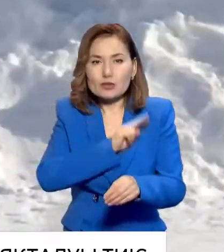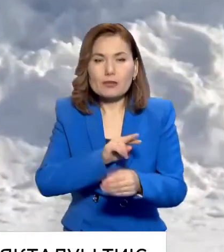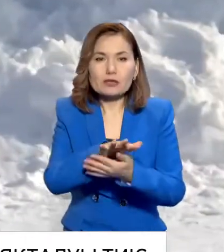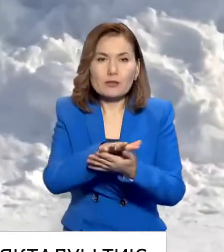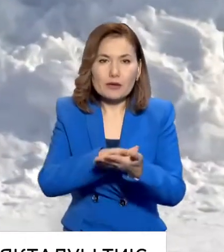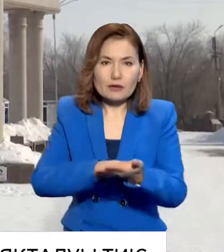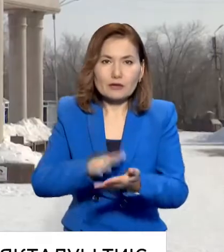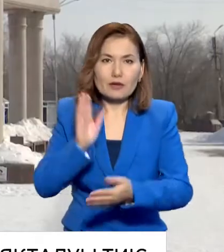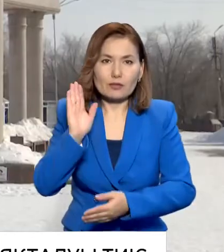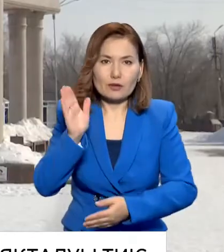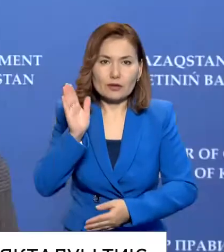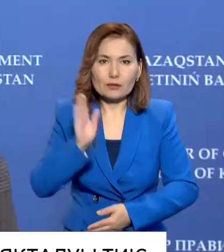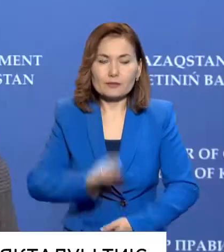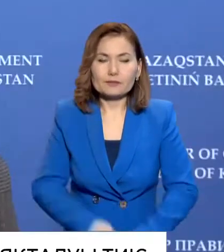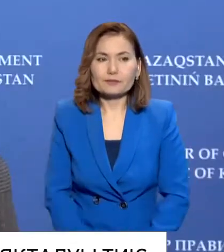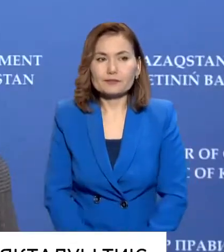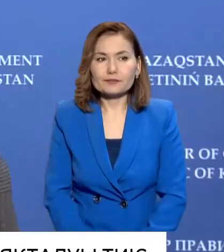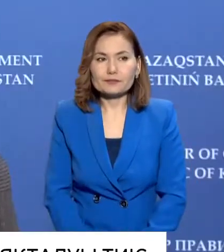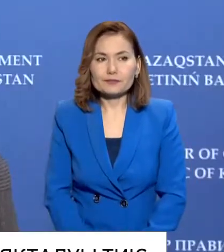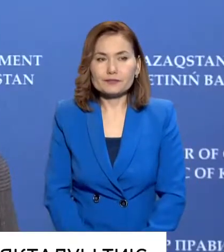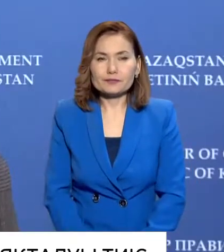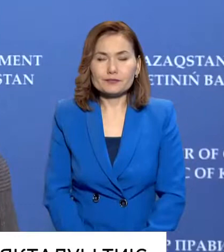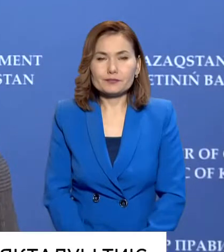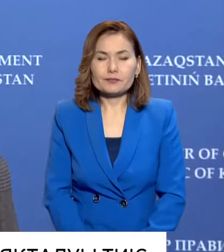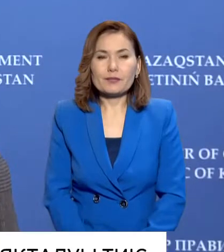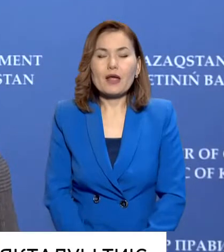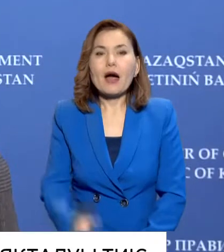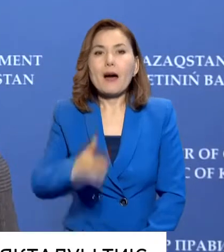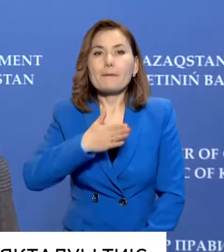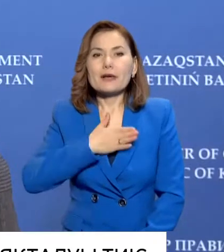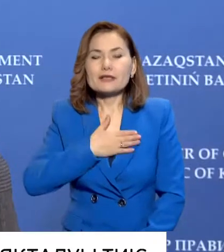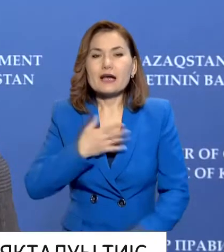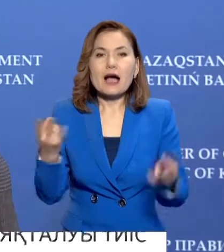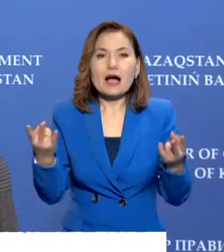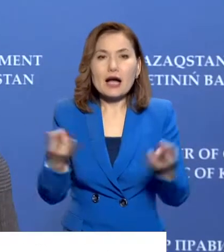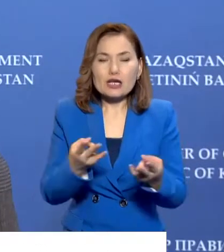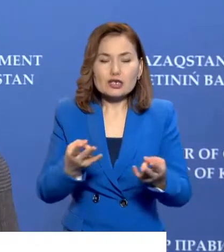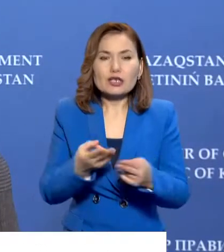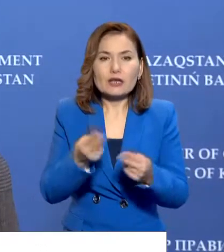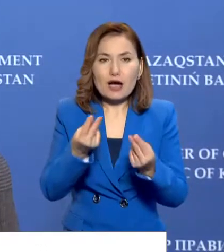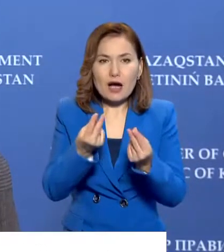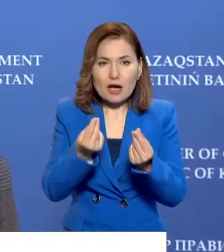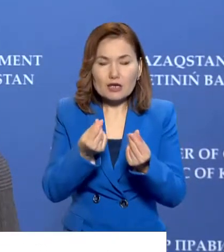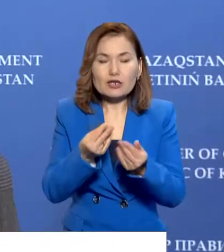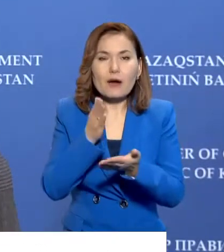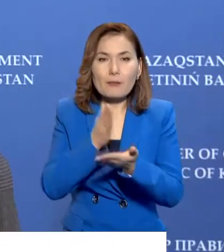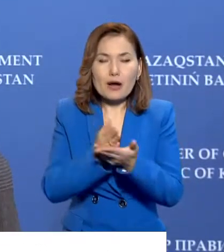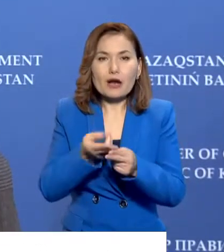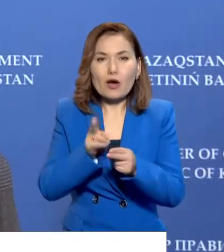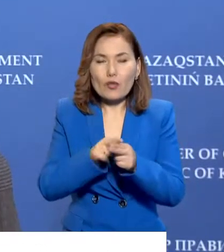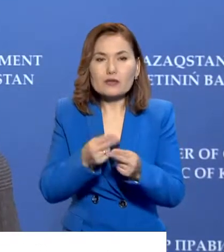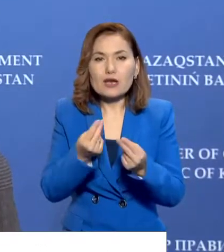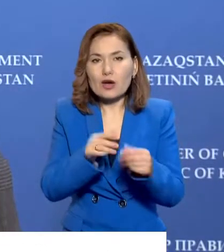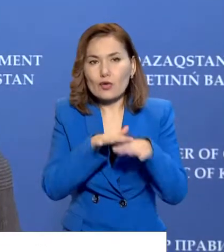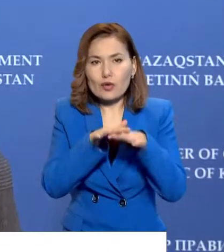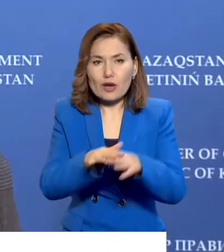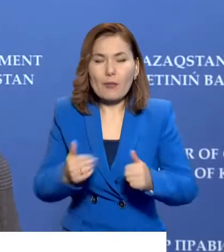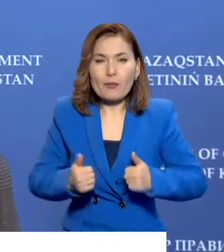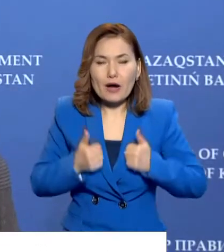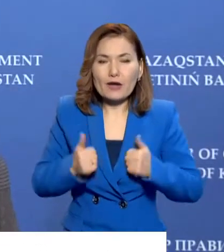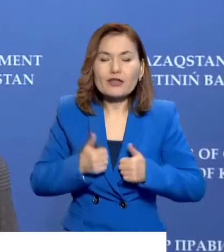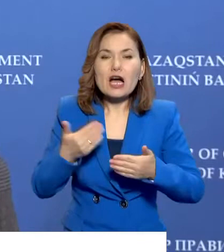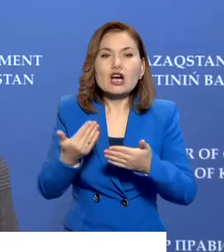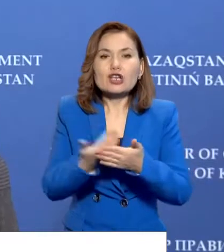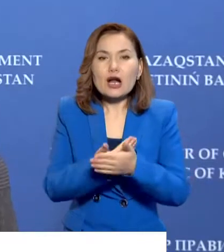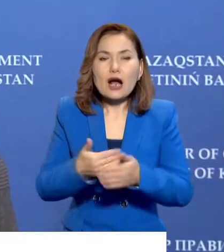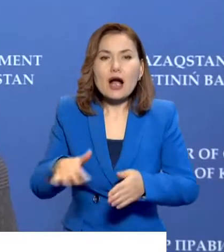жүргізуде. У нас есть резервы для этого. Бізде қажетті резерв бар. Қазіргі бюджеттің көлеміне сыйғызуға тырысамыз. Жаңа әкімшілік